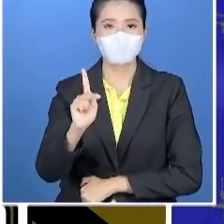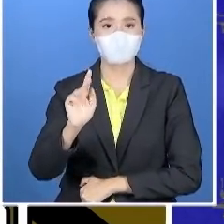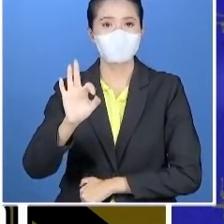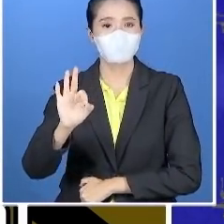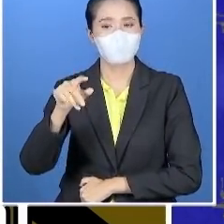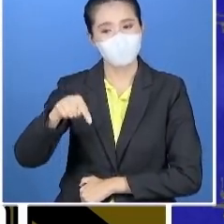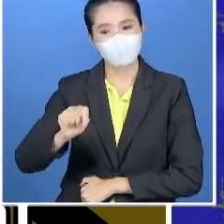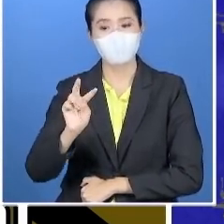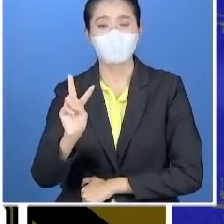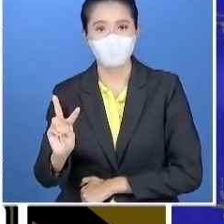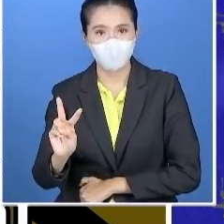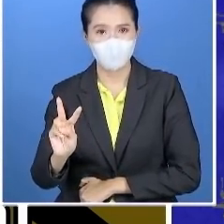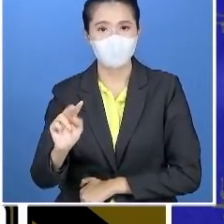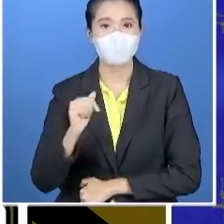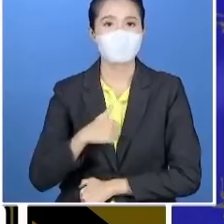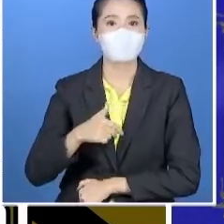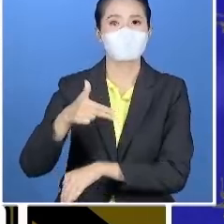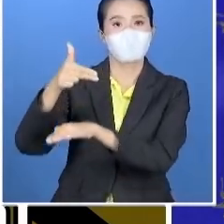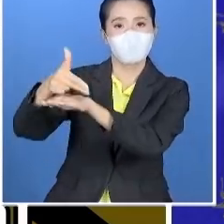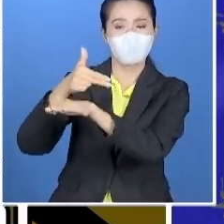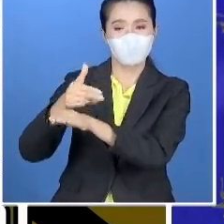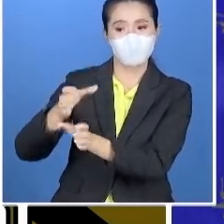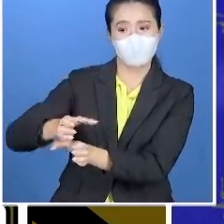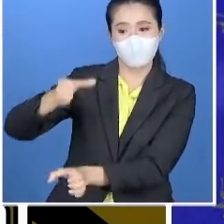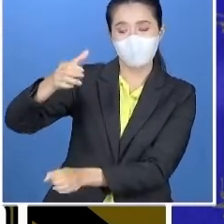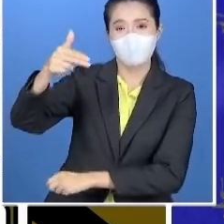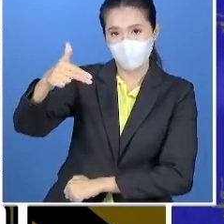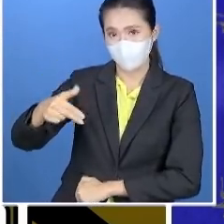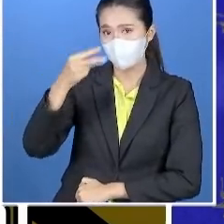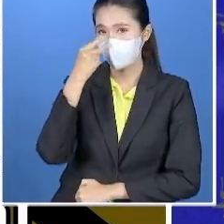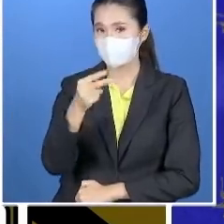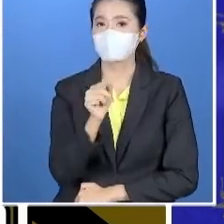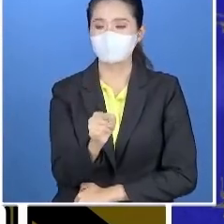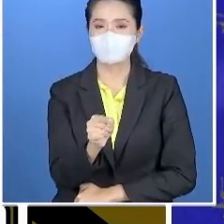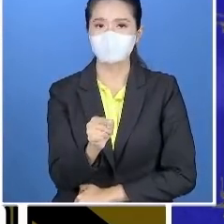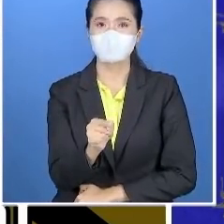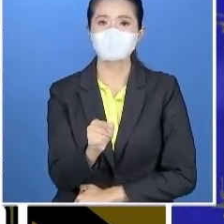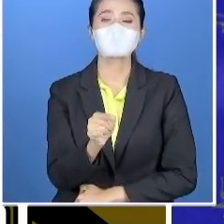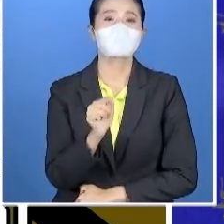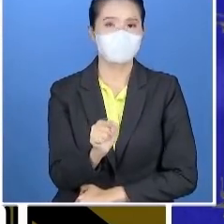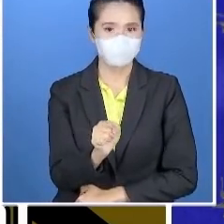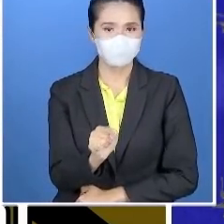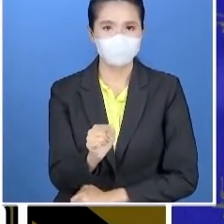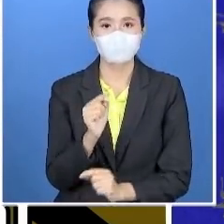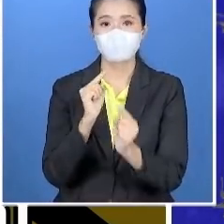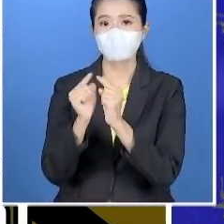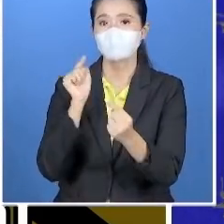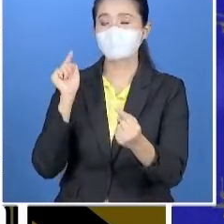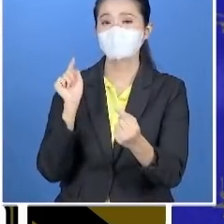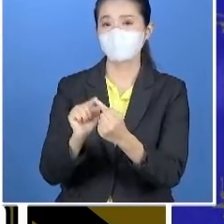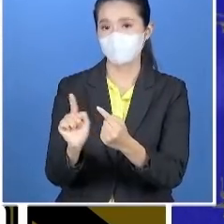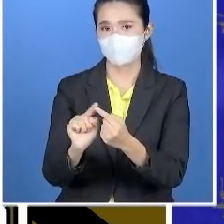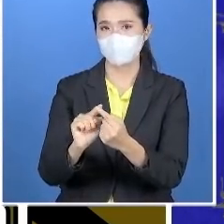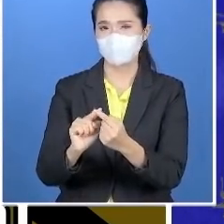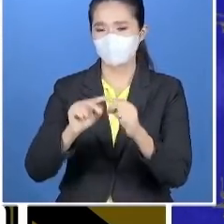กลวยที่เกิดจากกล้องบนหอคอยจับภาพเอาไว้ได้คุณผู้ชมฮะแล้วเอาเรื่องนี้ไปพูดคุยกับทางด้าน